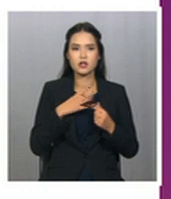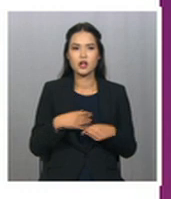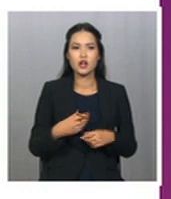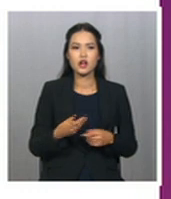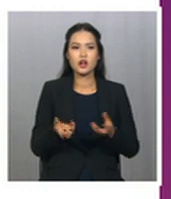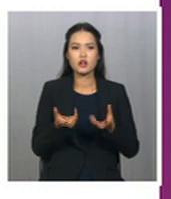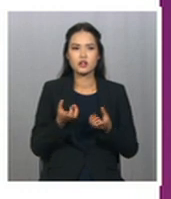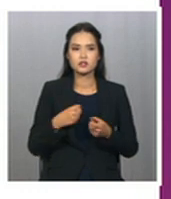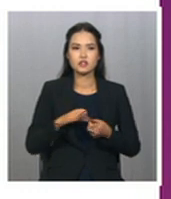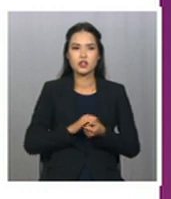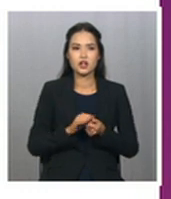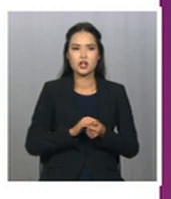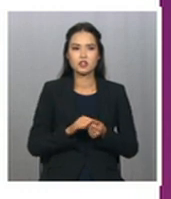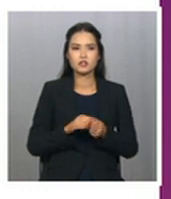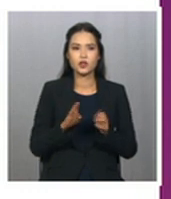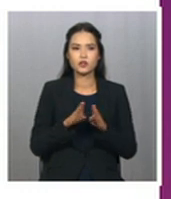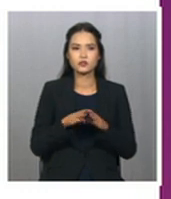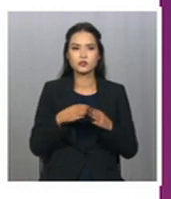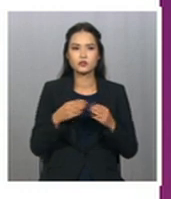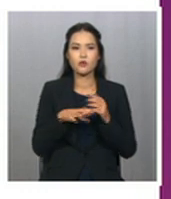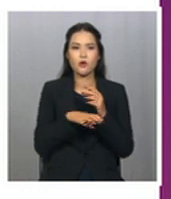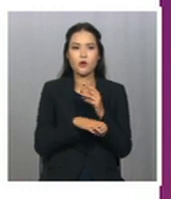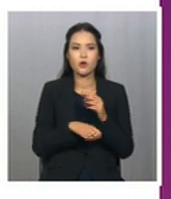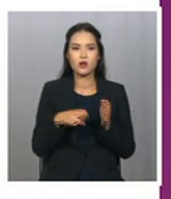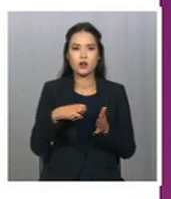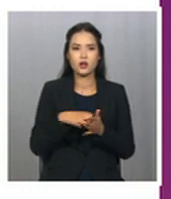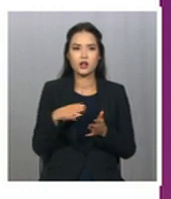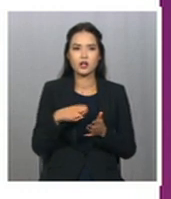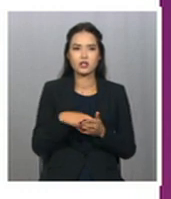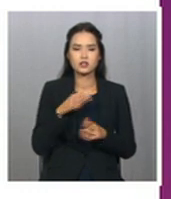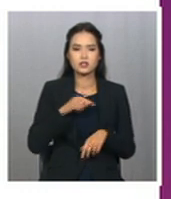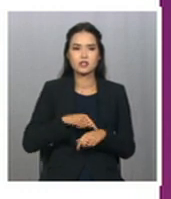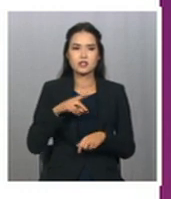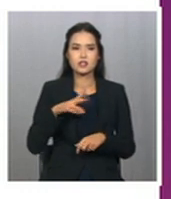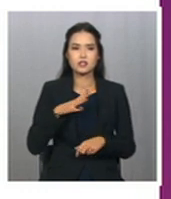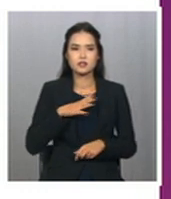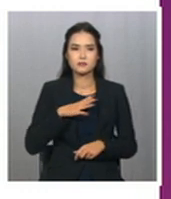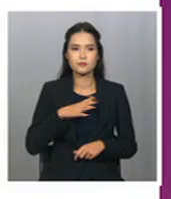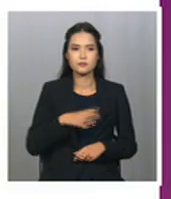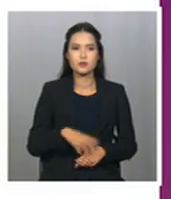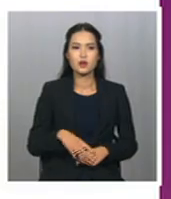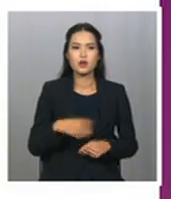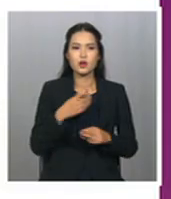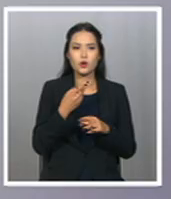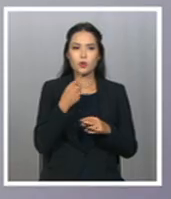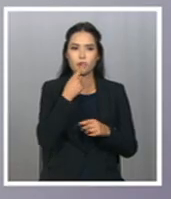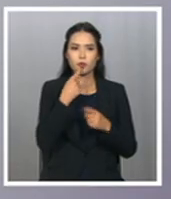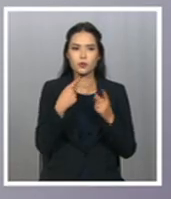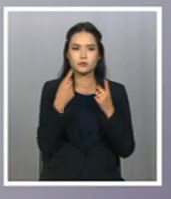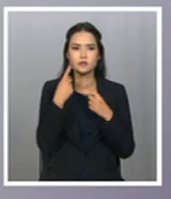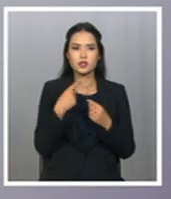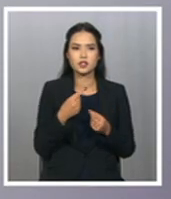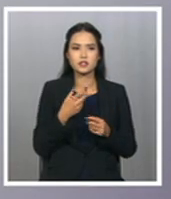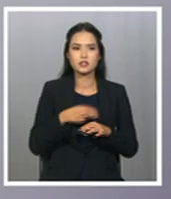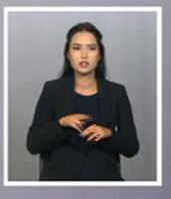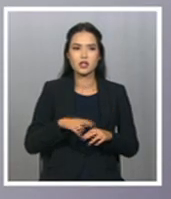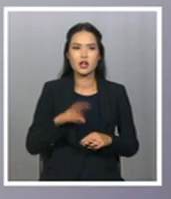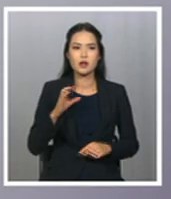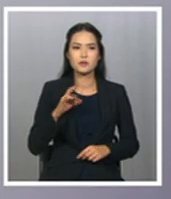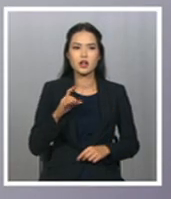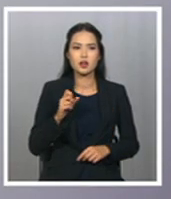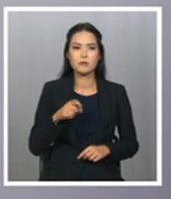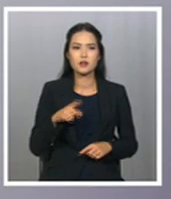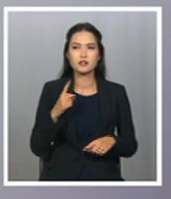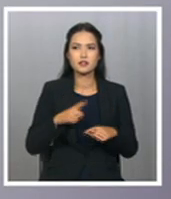Ұсынылған қағаздың шығаның соңғы хаты екенін сездім. Көз жасын ірк алмай, Абдрахман хатты